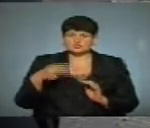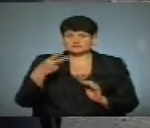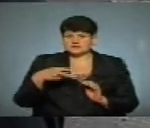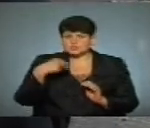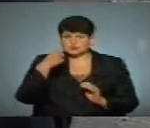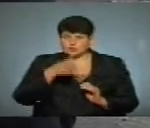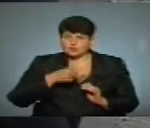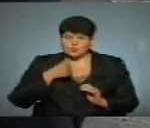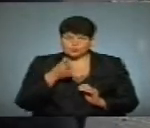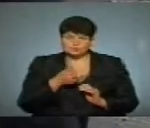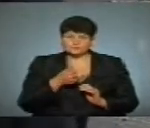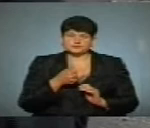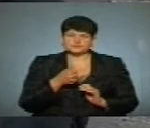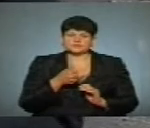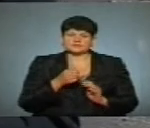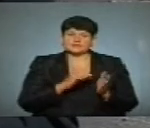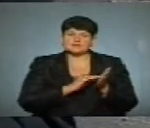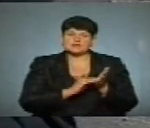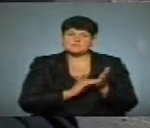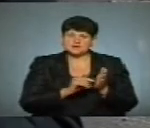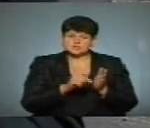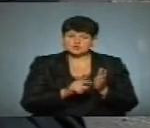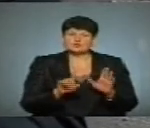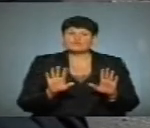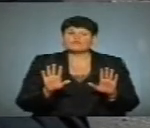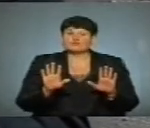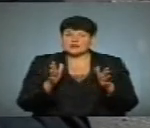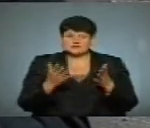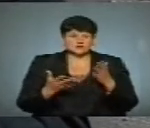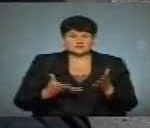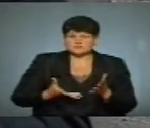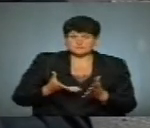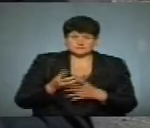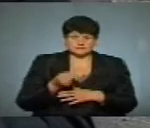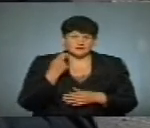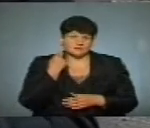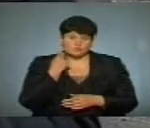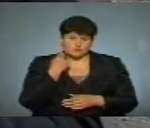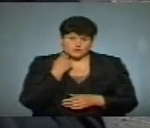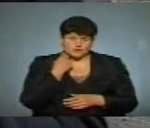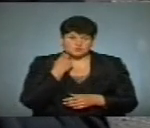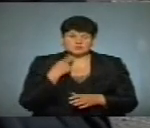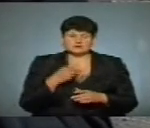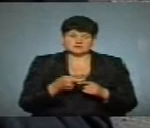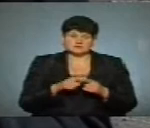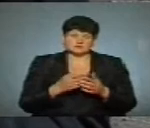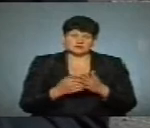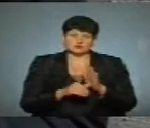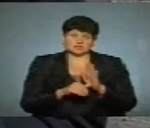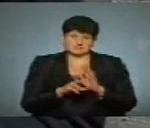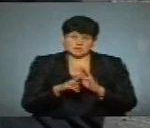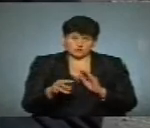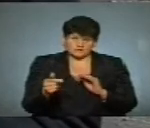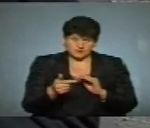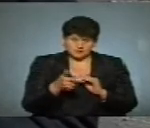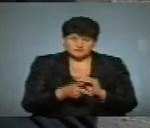6.05.2020 року. Тут написано, що в разі, якщо ми не погасимо заборгованість, а ця заборгованість складає приблизно 6 мільйонів